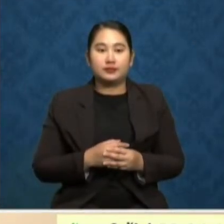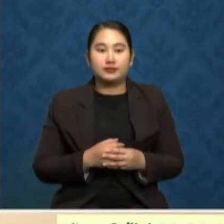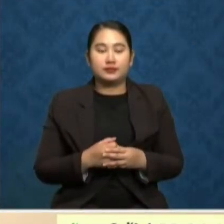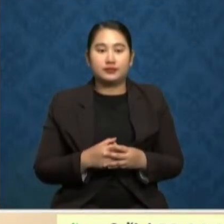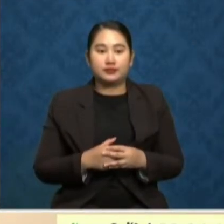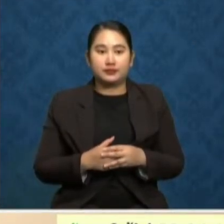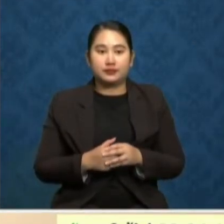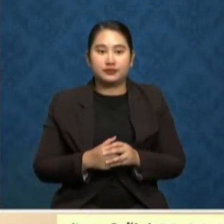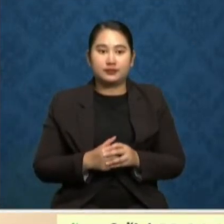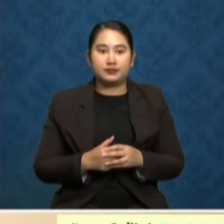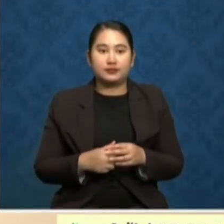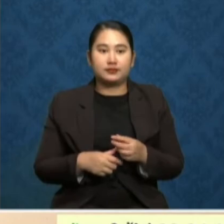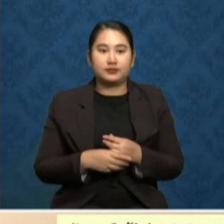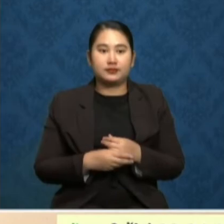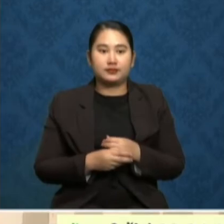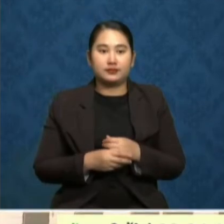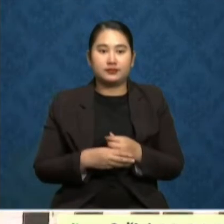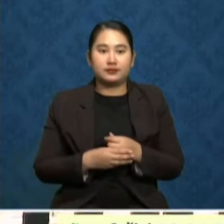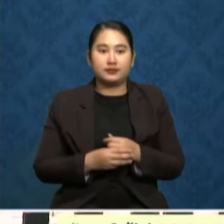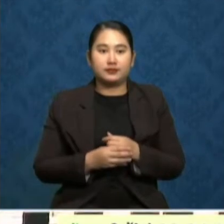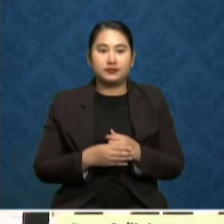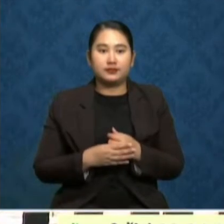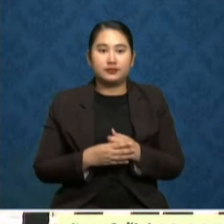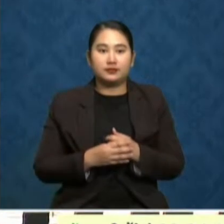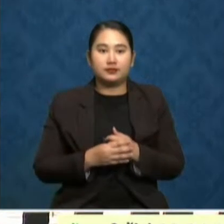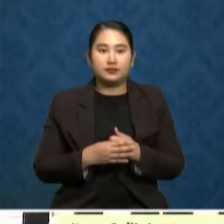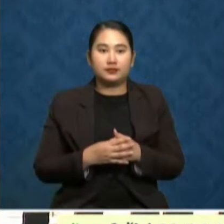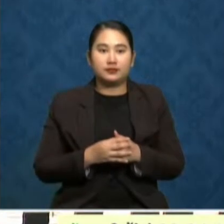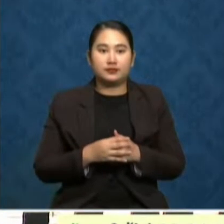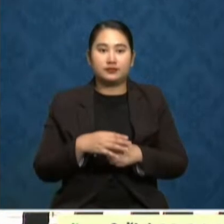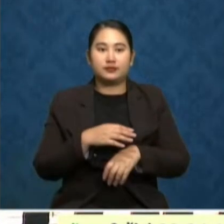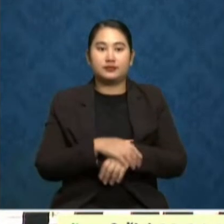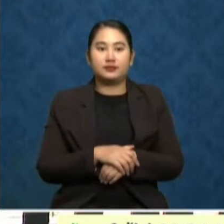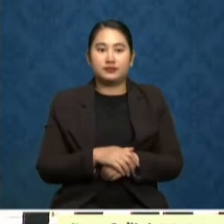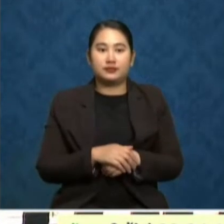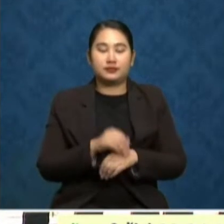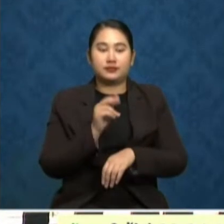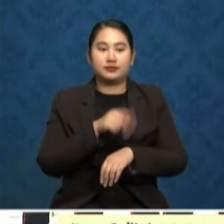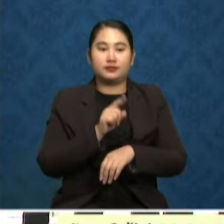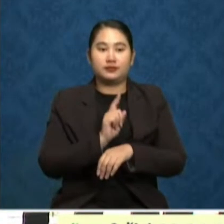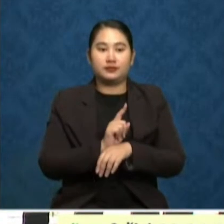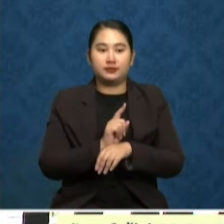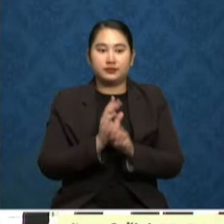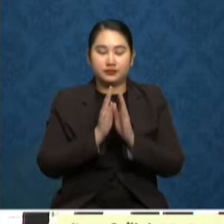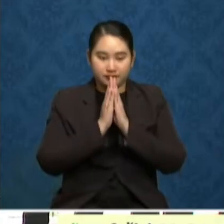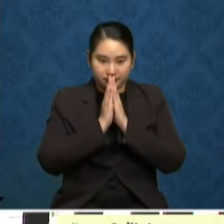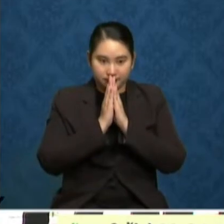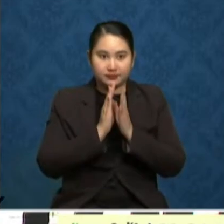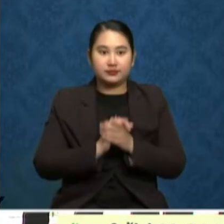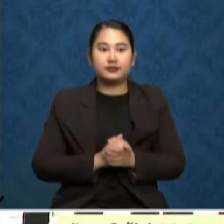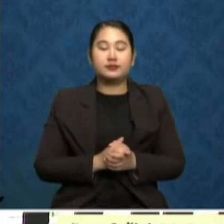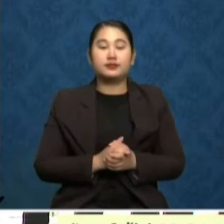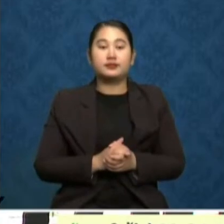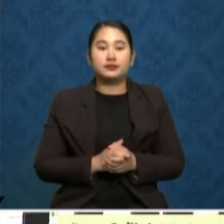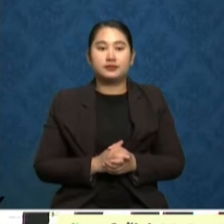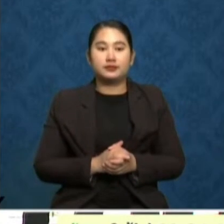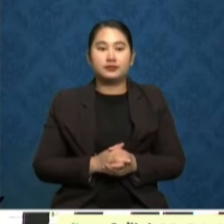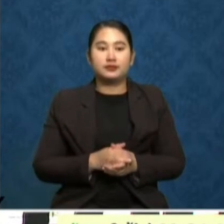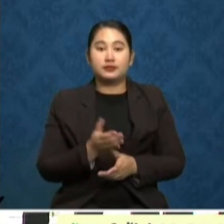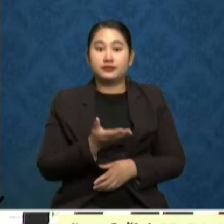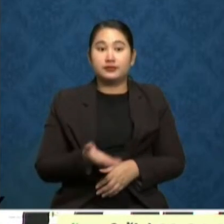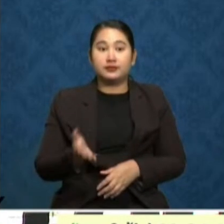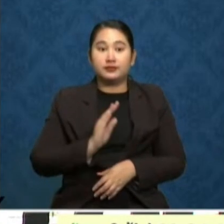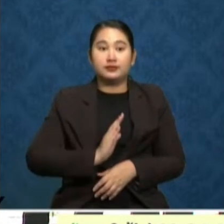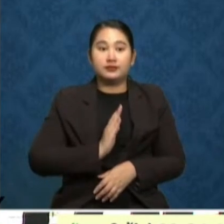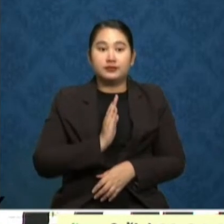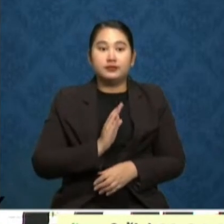หนึครับกับเรีงท่านพระทานสพาที่ขลบ ท่านสมาชิผู้ส